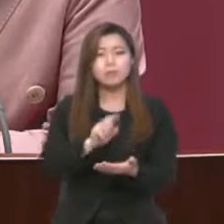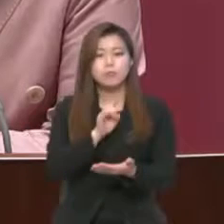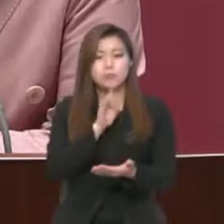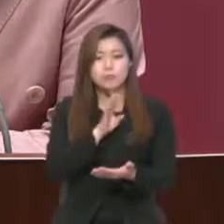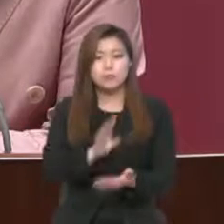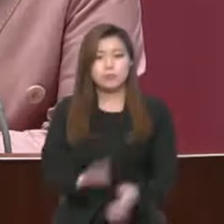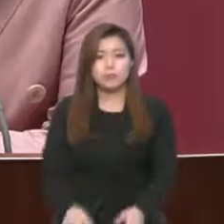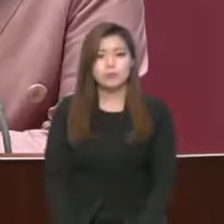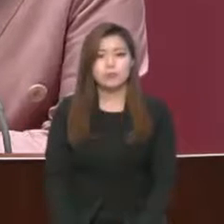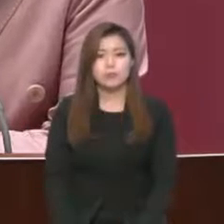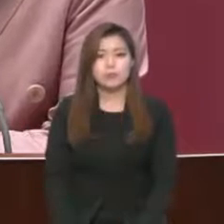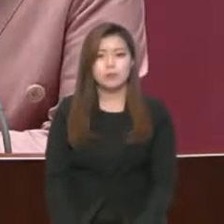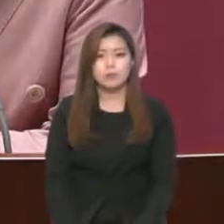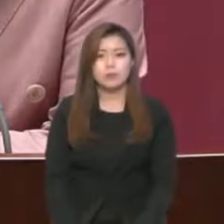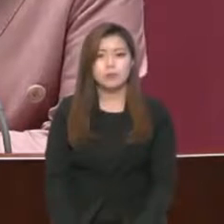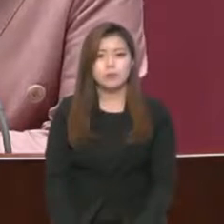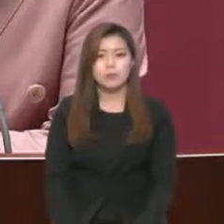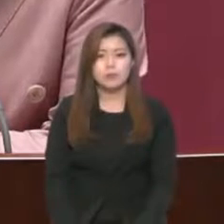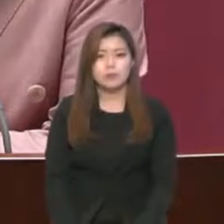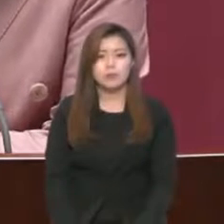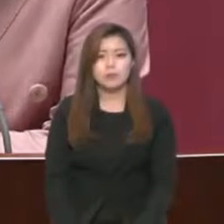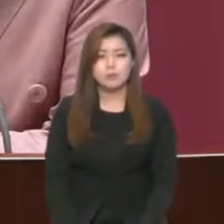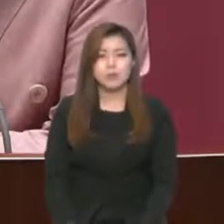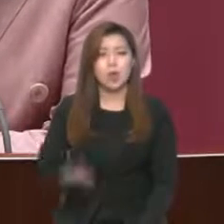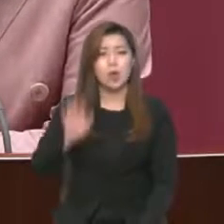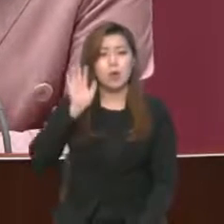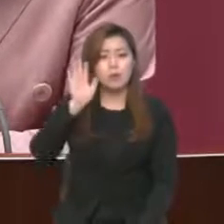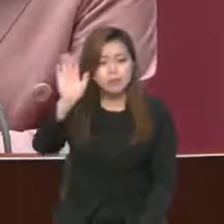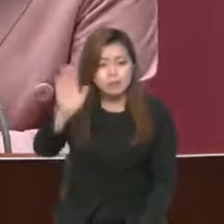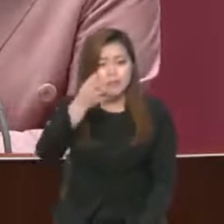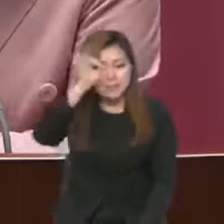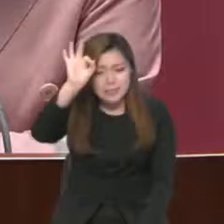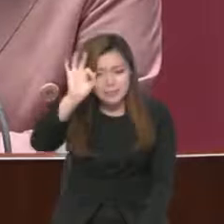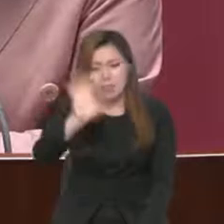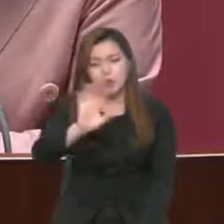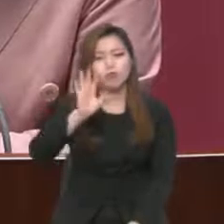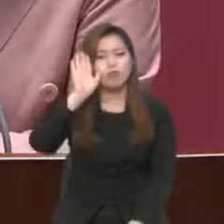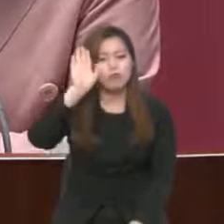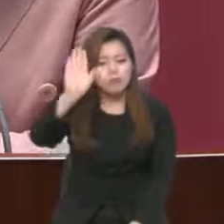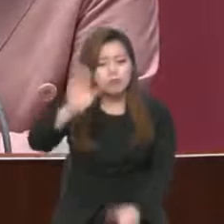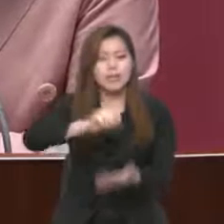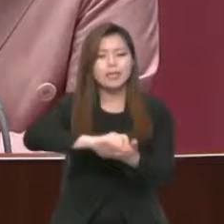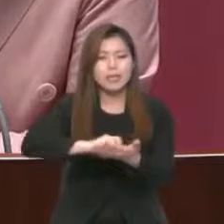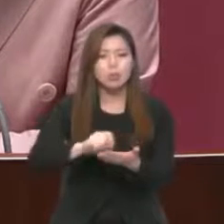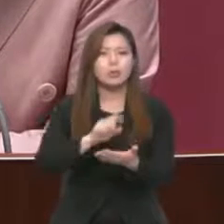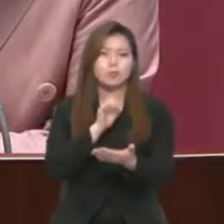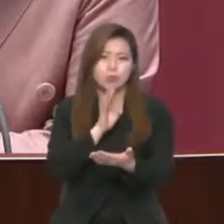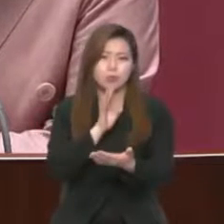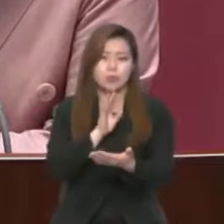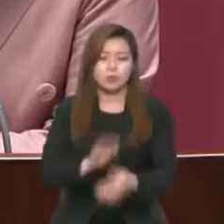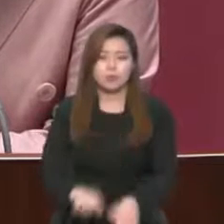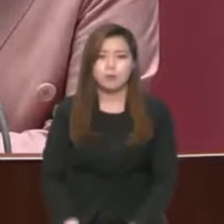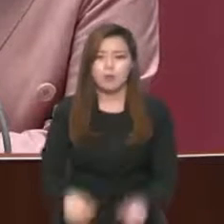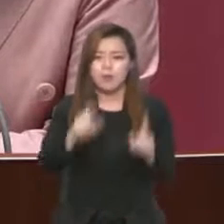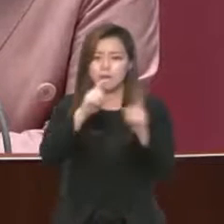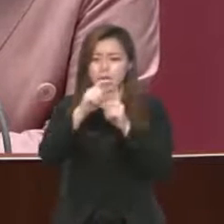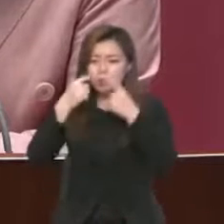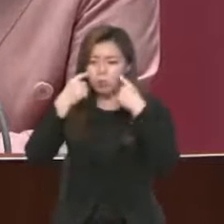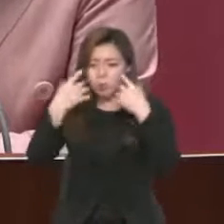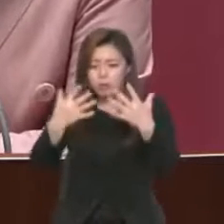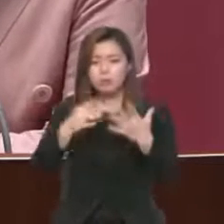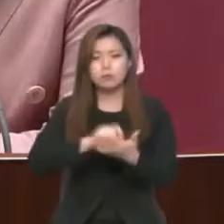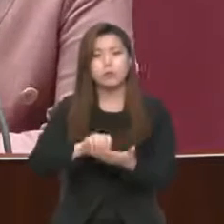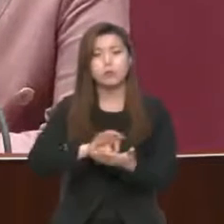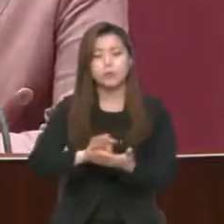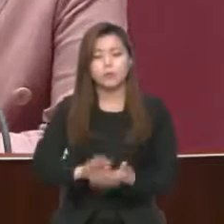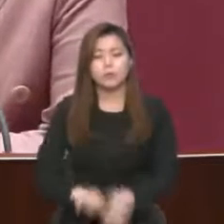것이죠. 서류상. 그렇지 않습니다. 사후 기재라는 이 것이죠. 부분이 정확히 기록에 의해서 데이터에 의해서 돼야 된다는 거 다시